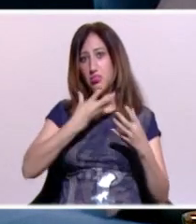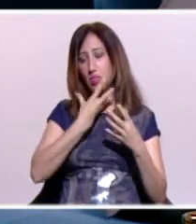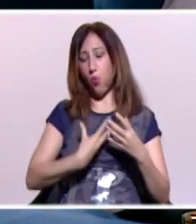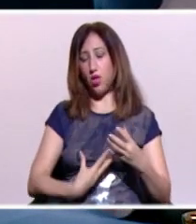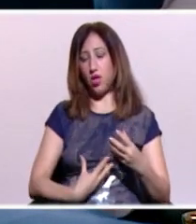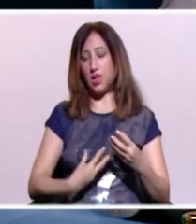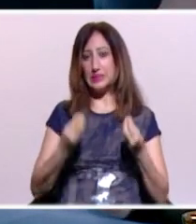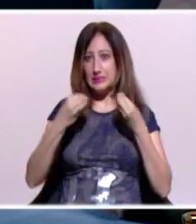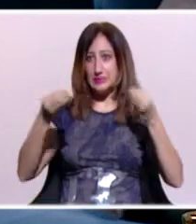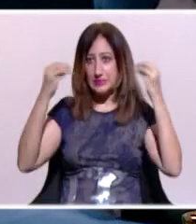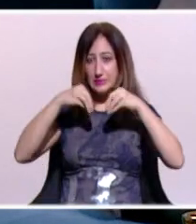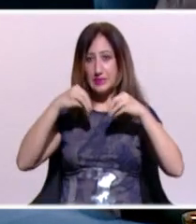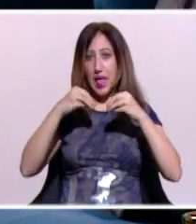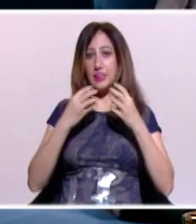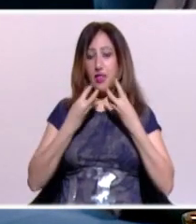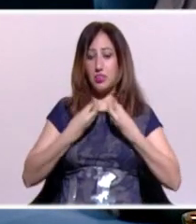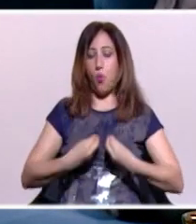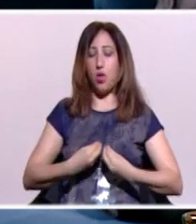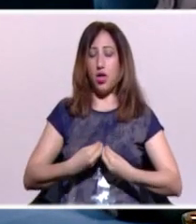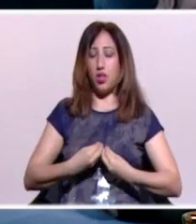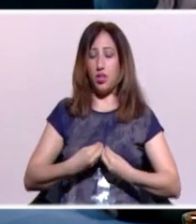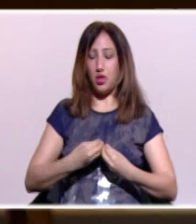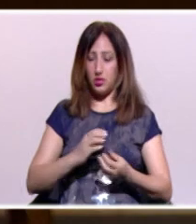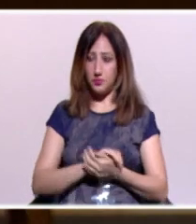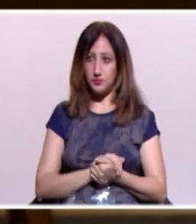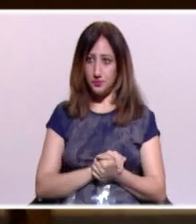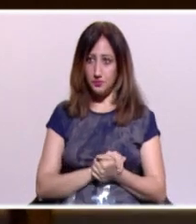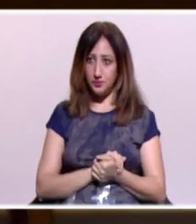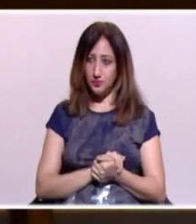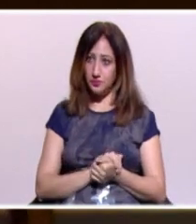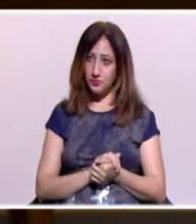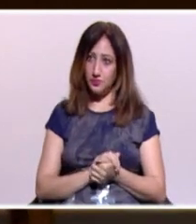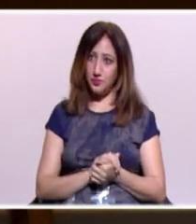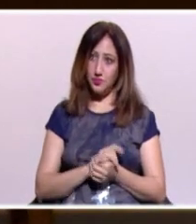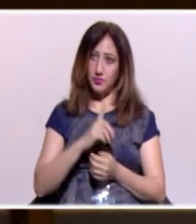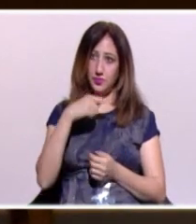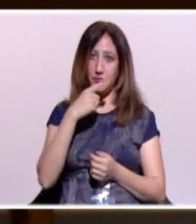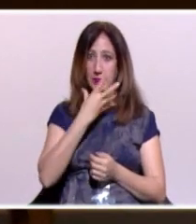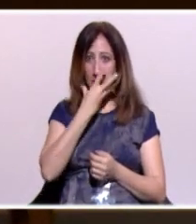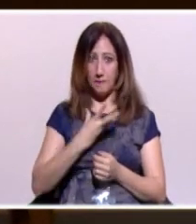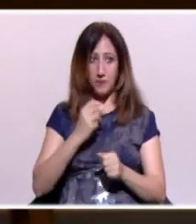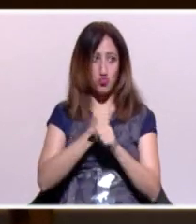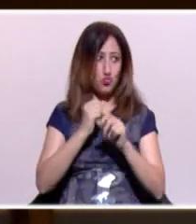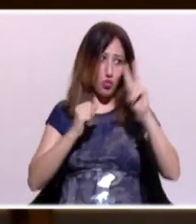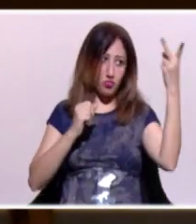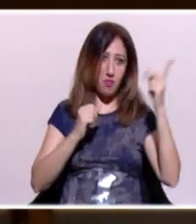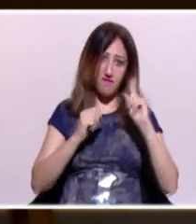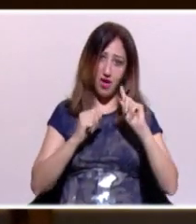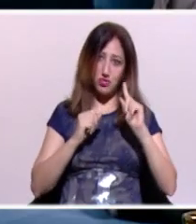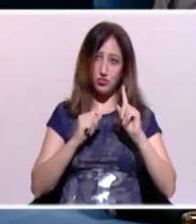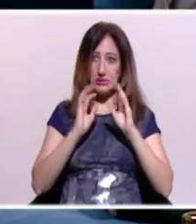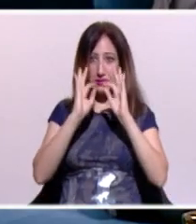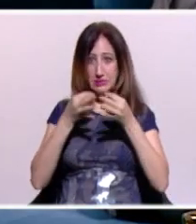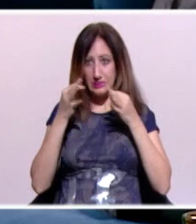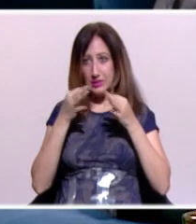محمد زود لنا الرتوش الطويله دي قوي. بس اظن الدقن دي عطلتك او منعتك من اداء اي مسلسل تاني ممكن يكون جالك في الفتره دي على